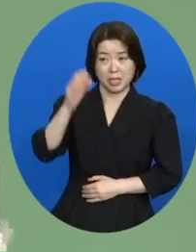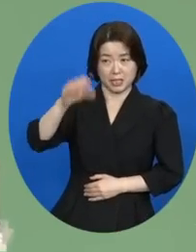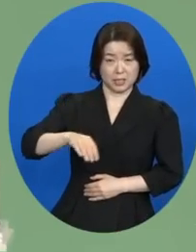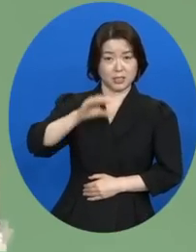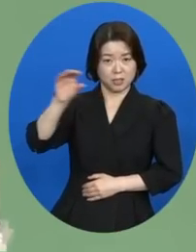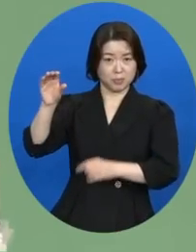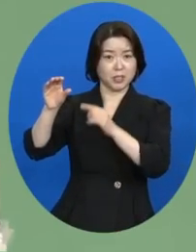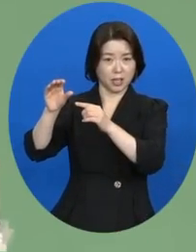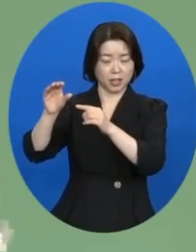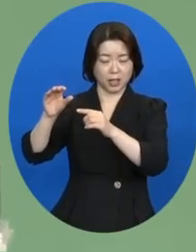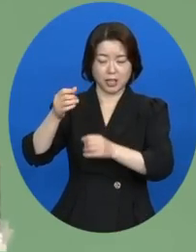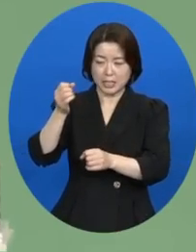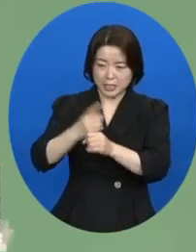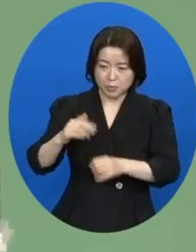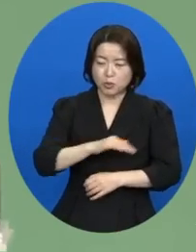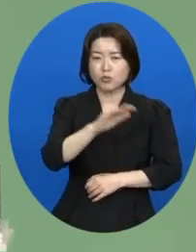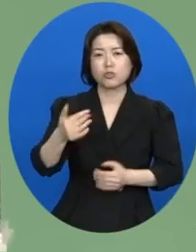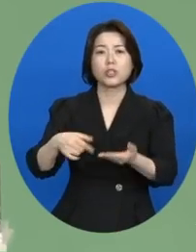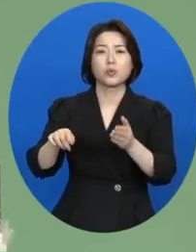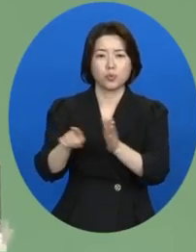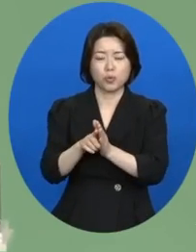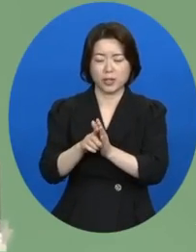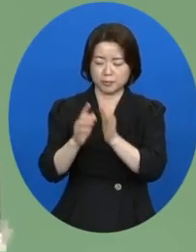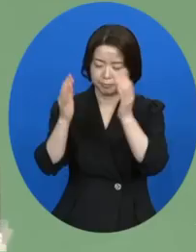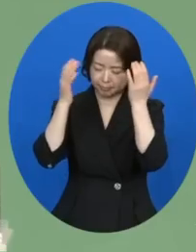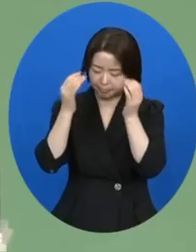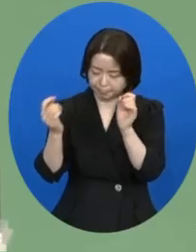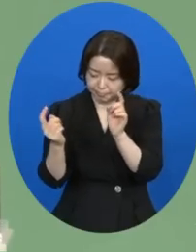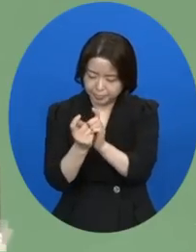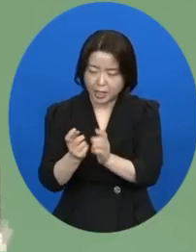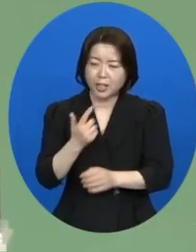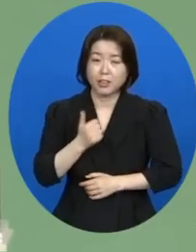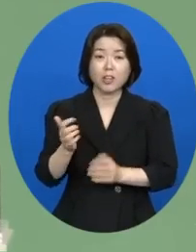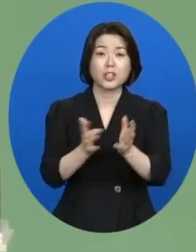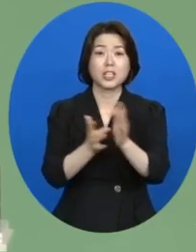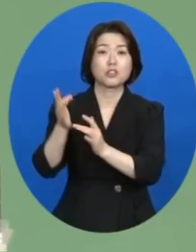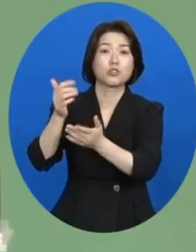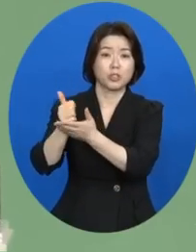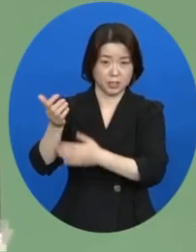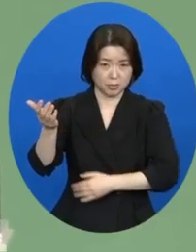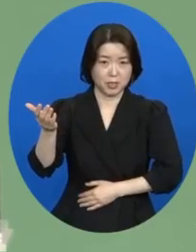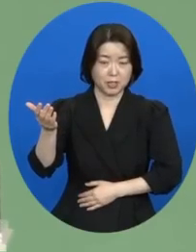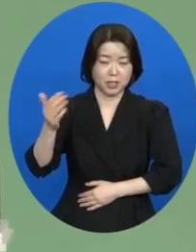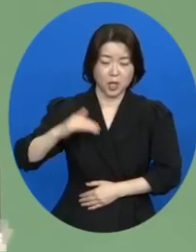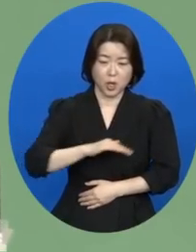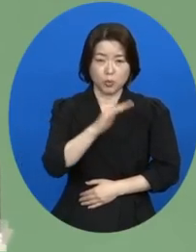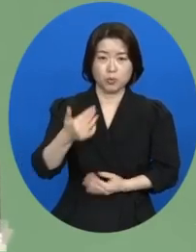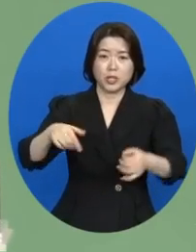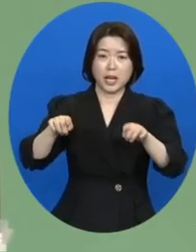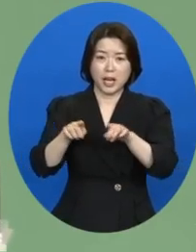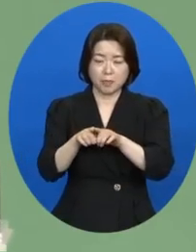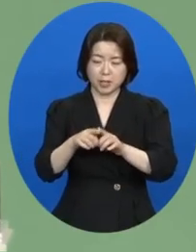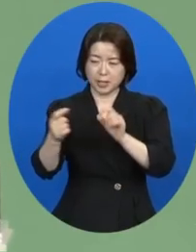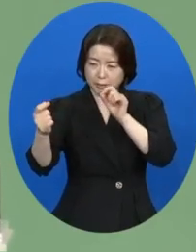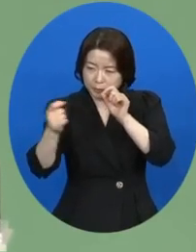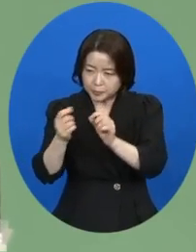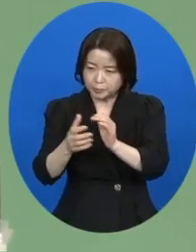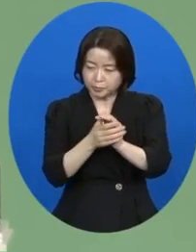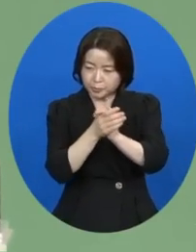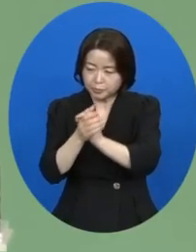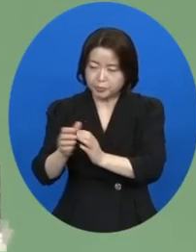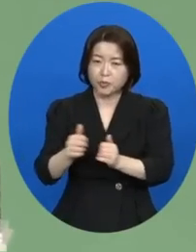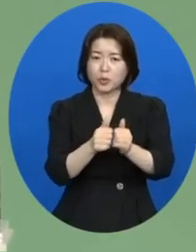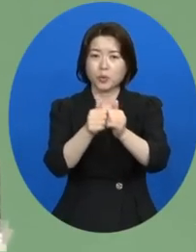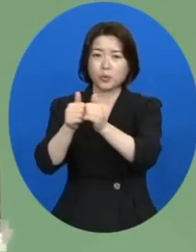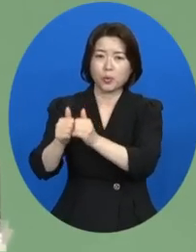십자가에서 이미 우리를 위해 고통당하신 예수님께서 우리와 친밀히 통행해